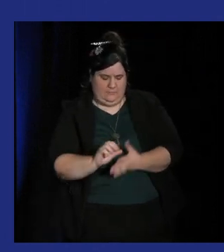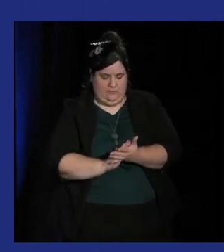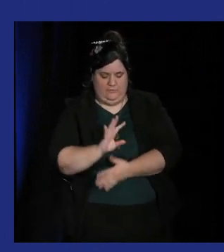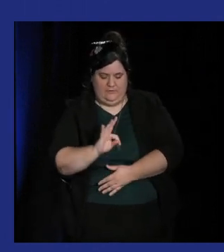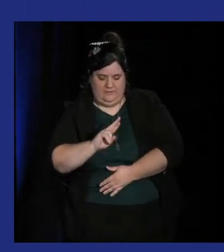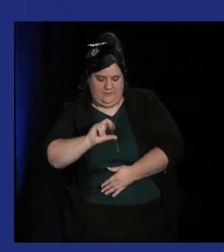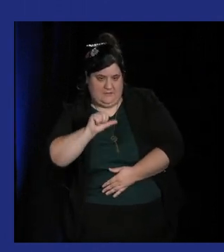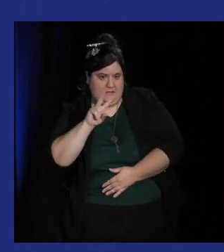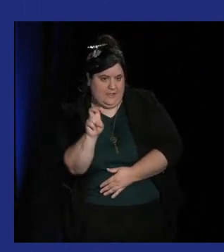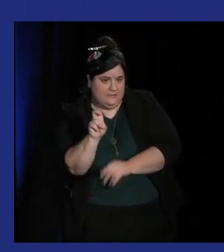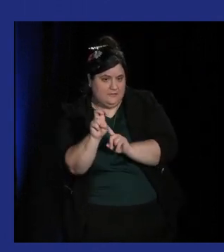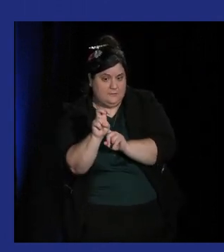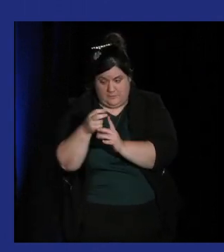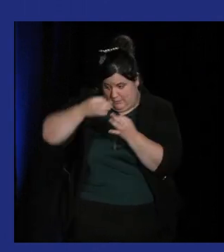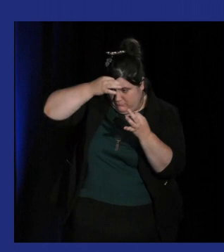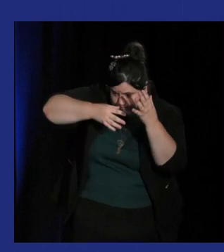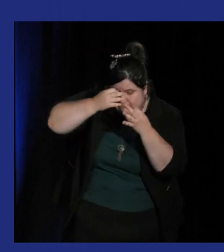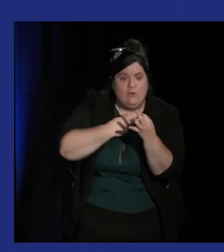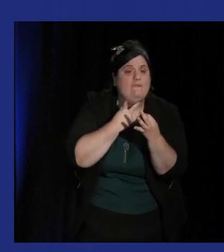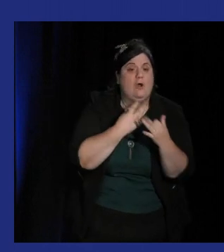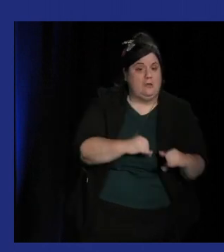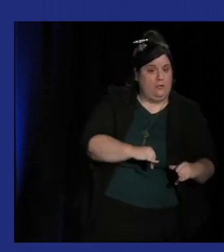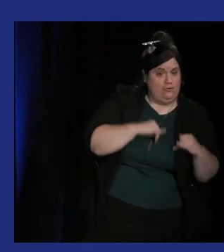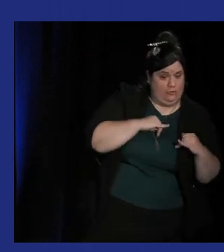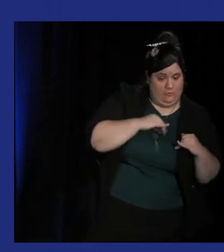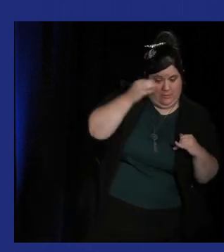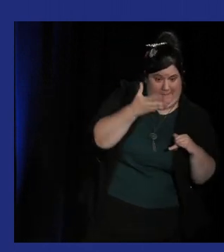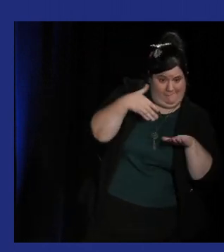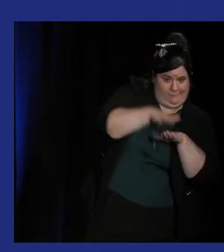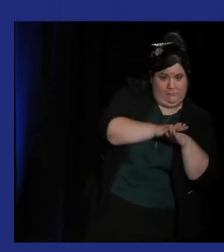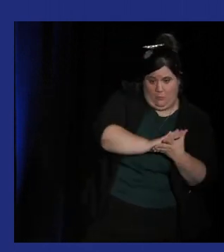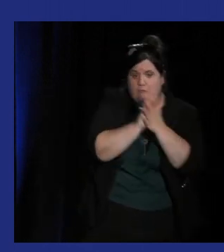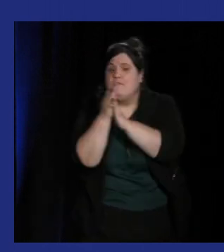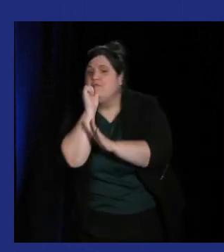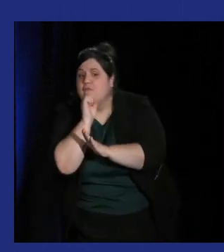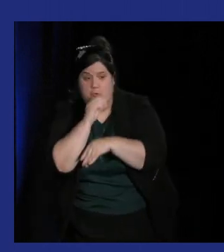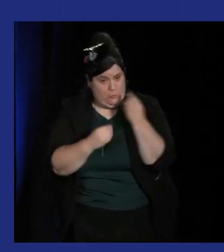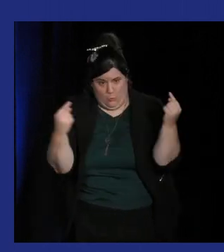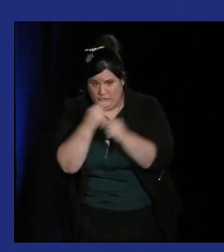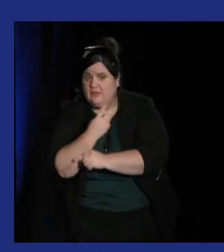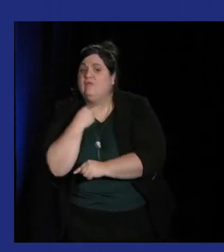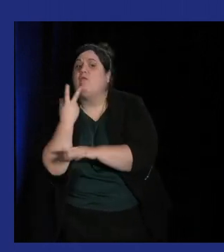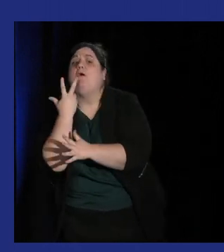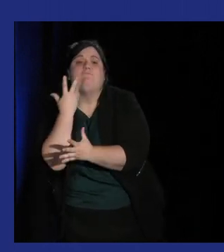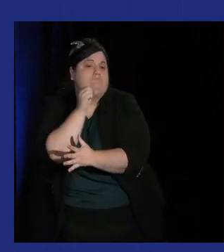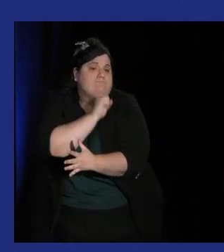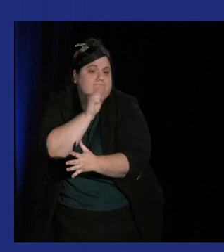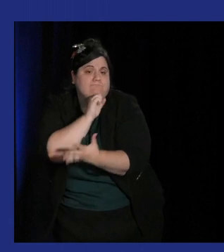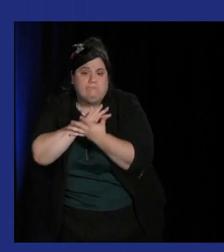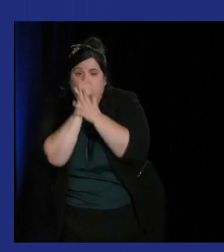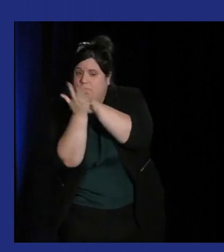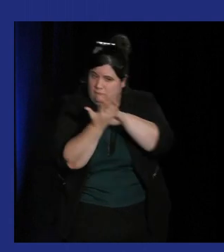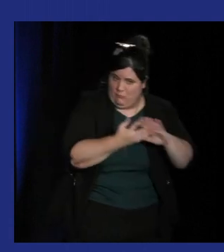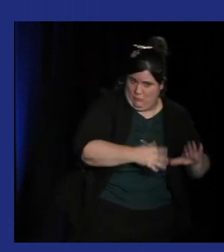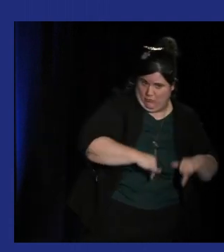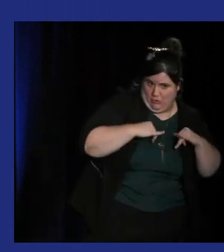personnage en gros on s'est dit la voix qui enregistrée par l'acteur c'est la voix moyenne et